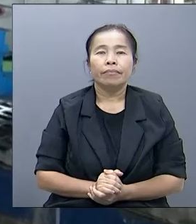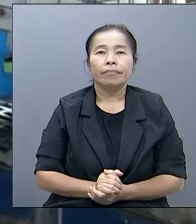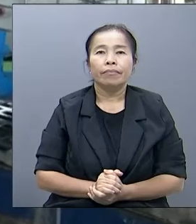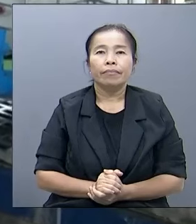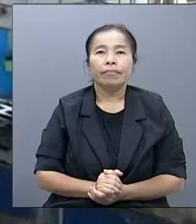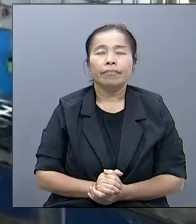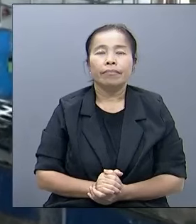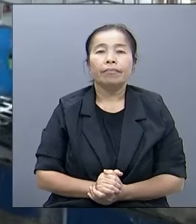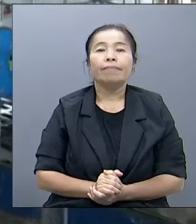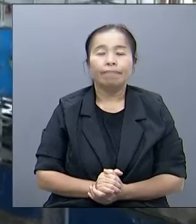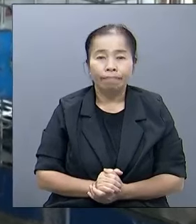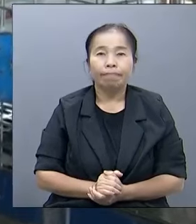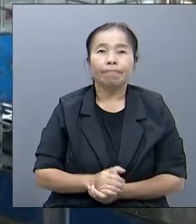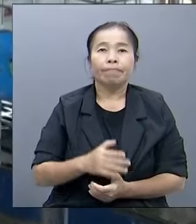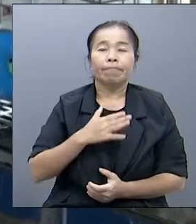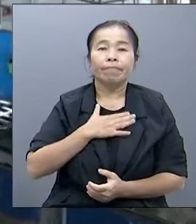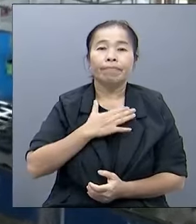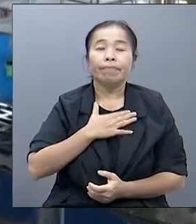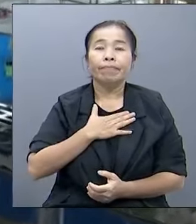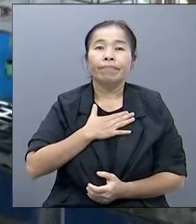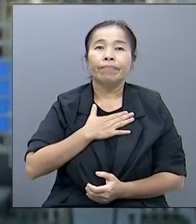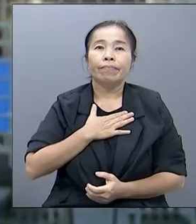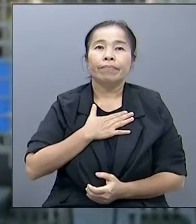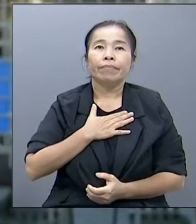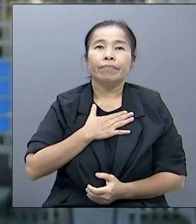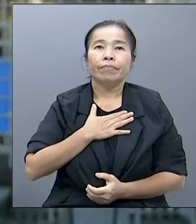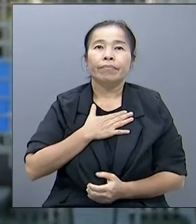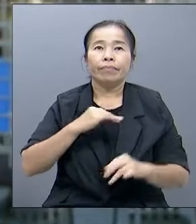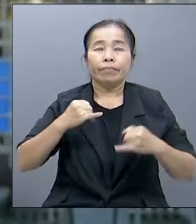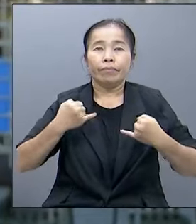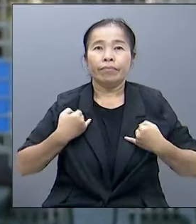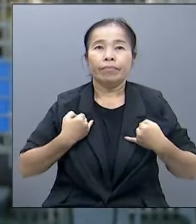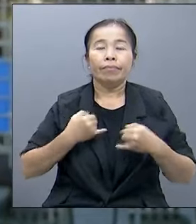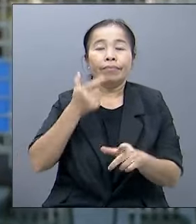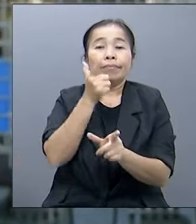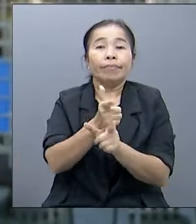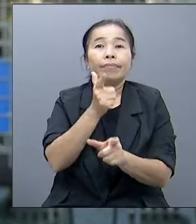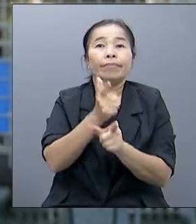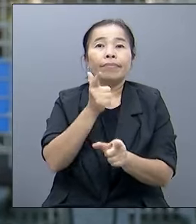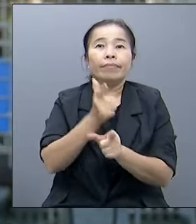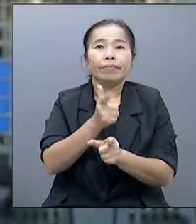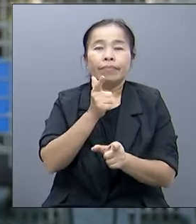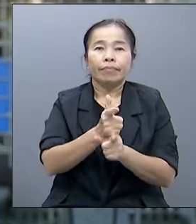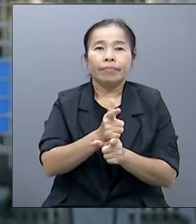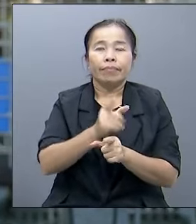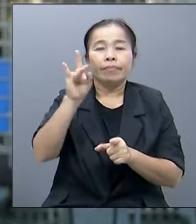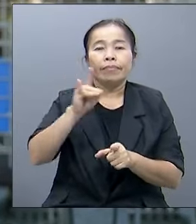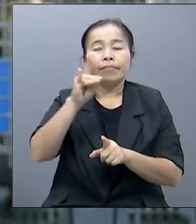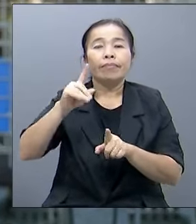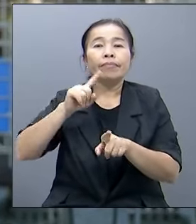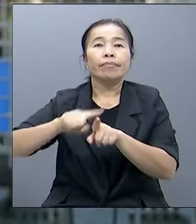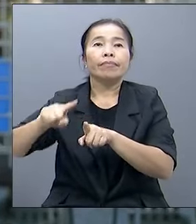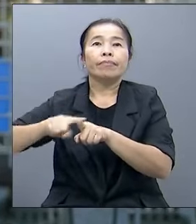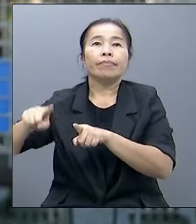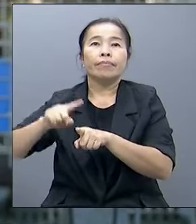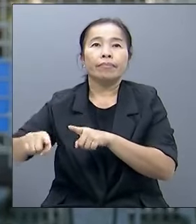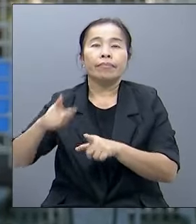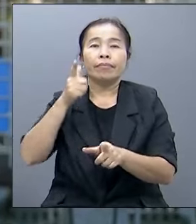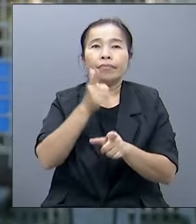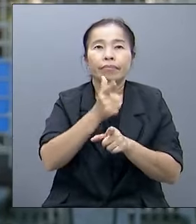สวัสดีครับผมชื่อพันเจตเกษตรกองคูณเป็นเจ้าของก้องพบฟาร์มนะครับซึ่งเป็นฟาร์มเลี้ยงกระต่าย